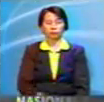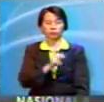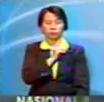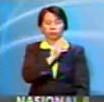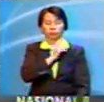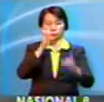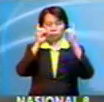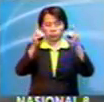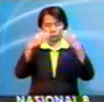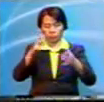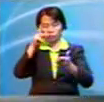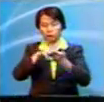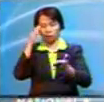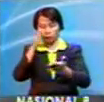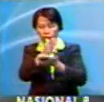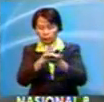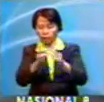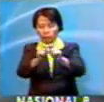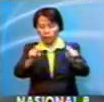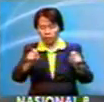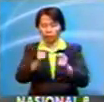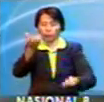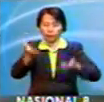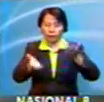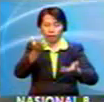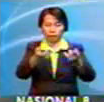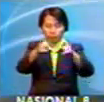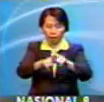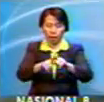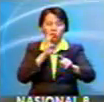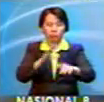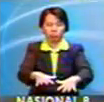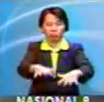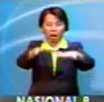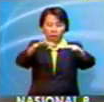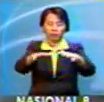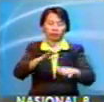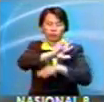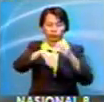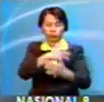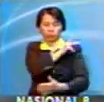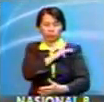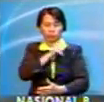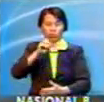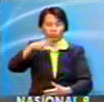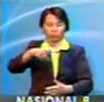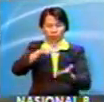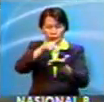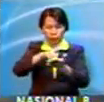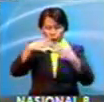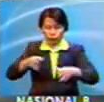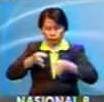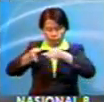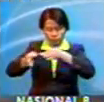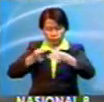Kementerian Pendidikan telah mengenal pasti beberapa tempat yang berkemungkinan berlakunya bencana alam. Semua ketua operasi pusat peperiksaan telah